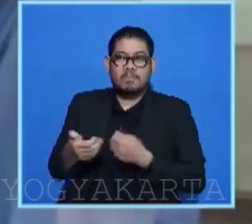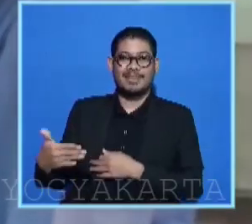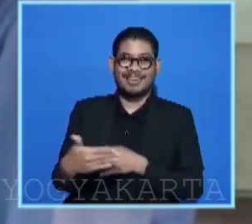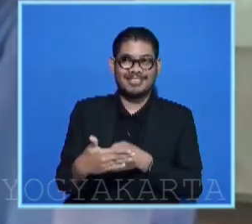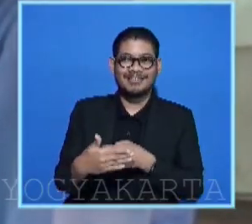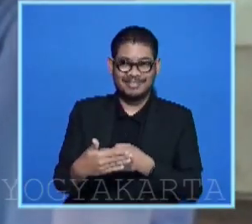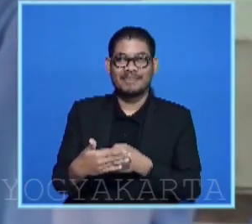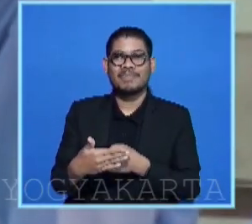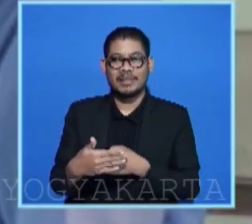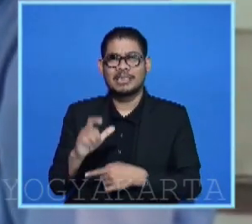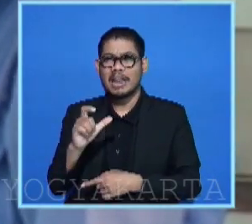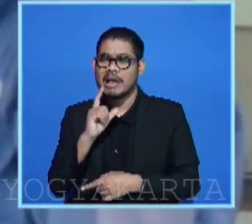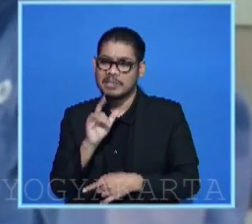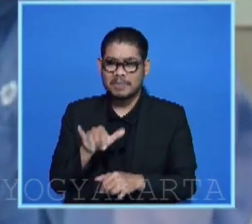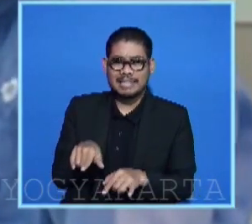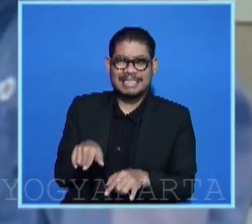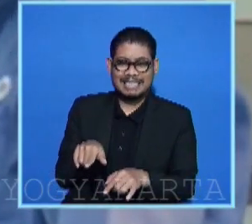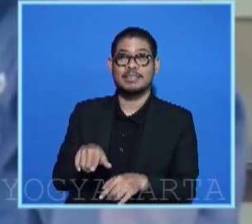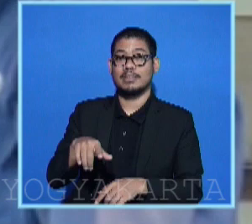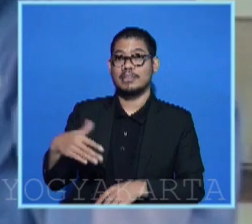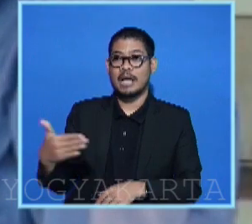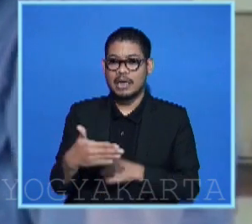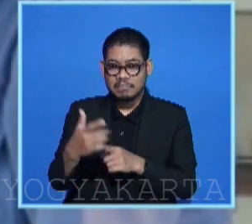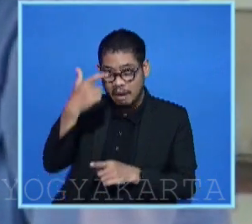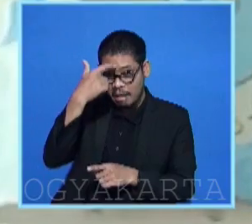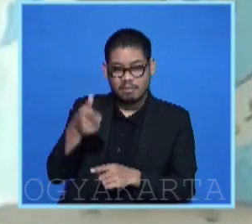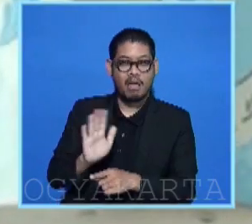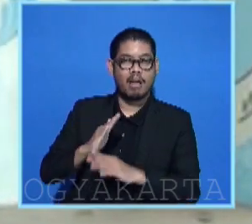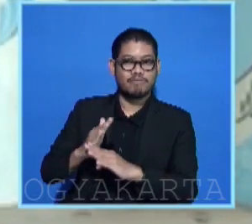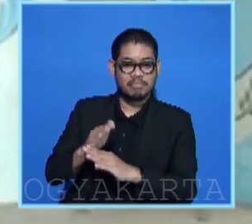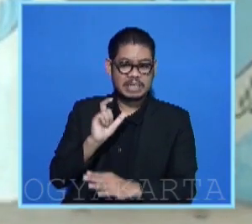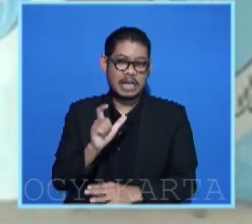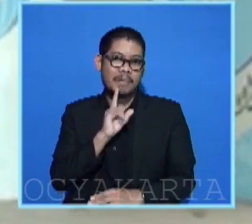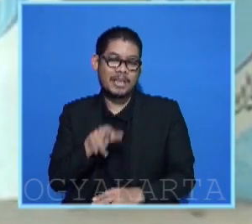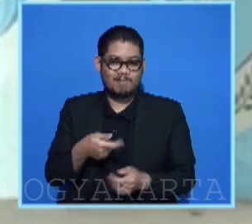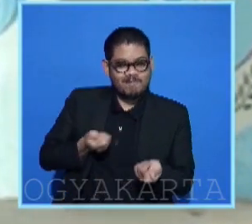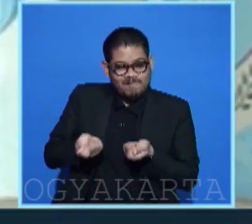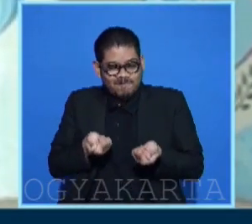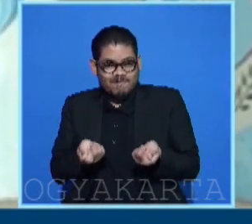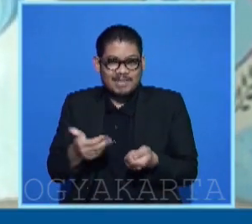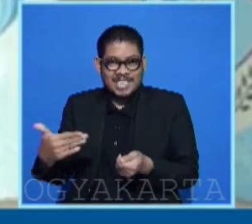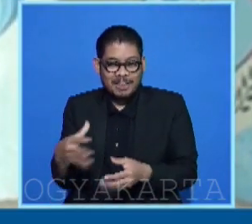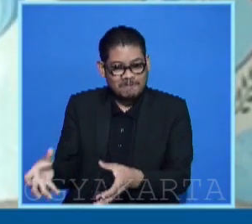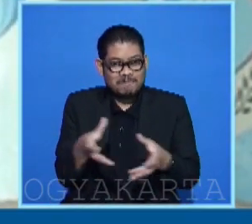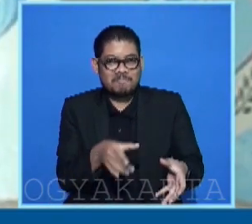ulam boten wonten ingkang katrak sesakit menapa dini pecah. Kangge menanggulangi